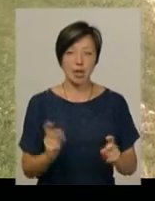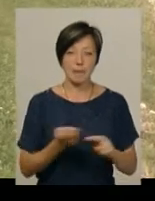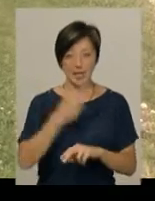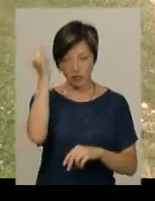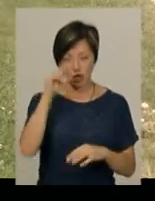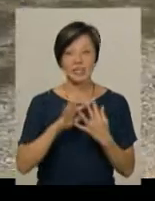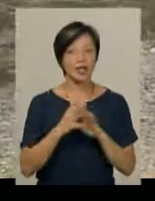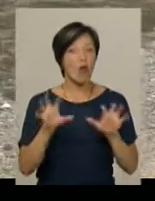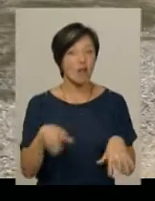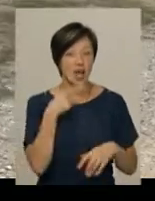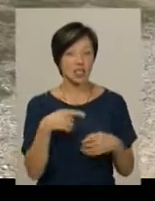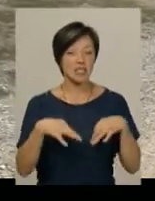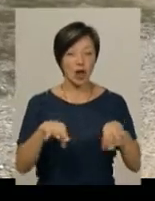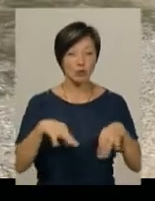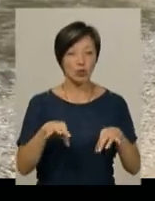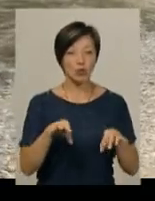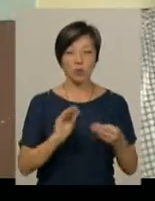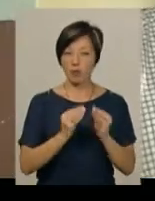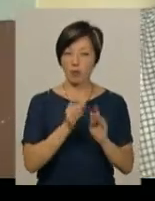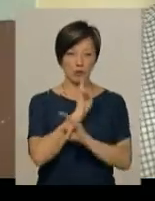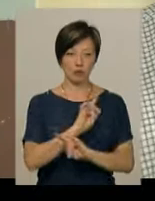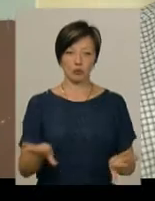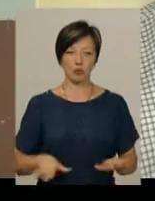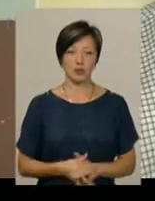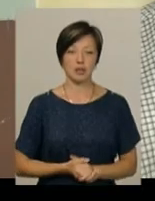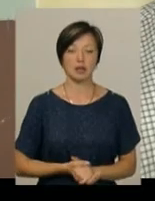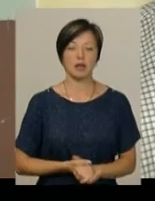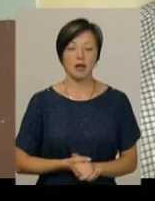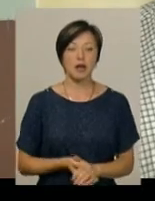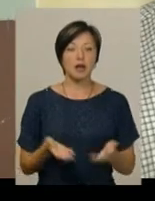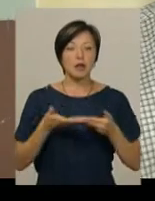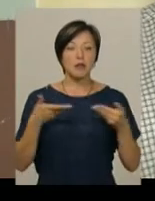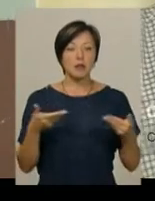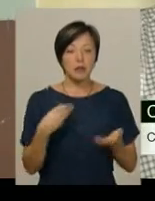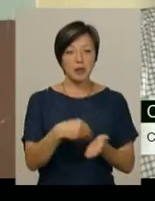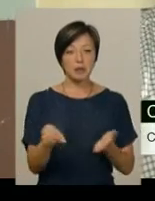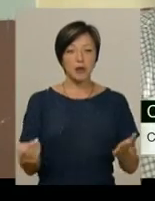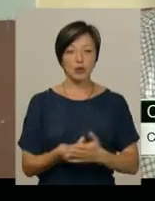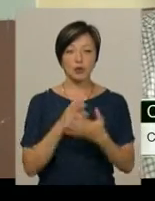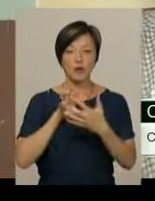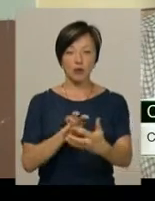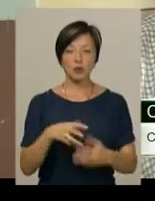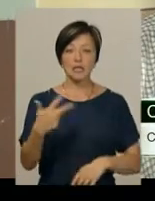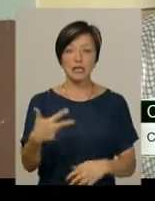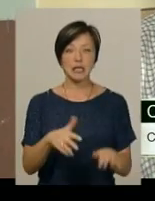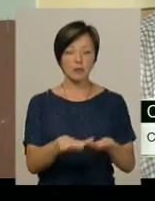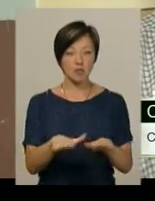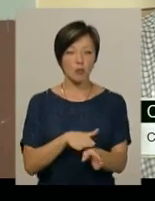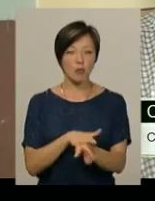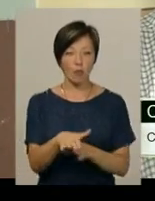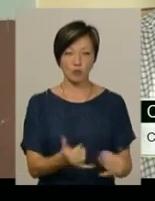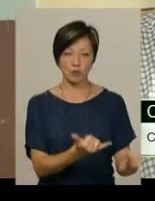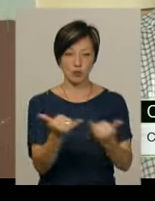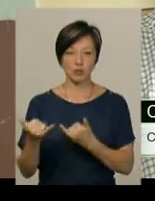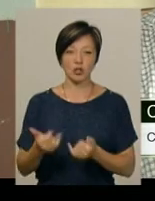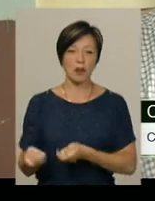Сільський голова каже, з транспортом проблем не буде. Ми придбали новенький автобус на 30 місць, який повністю